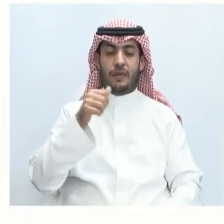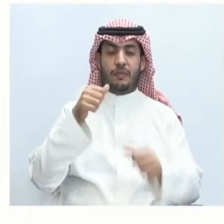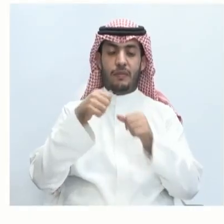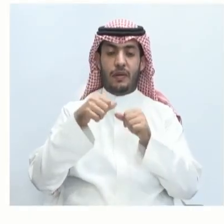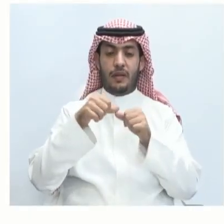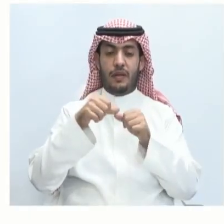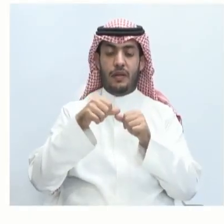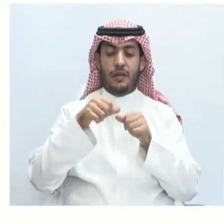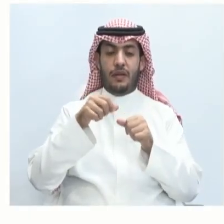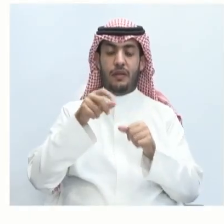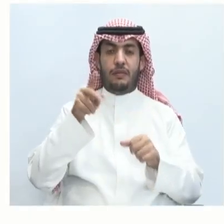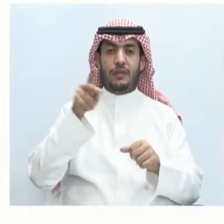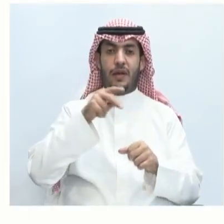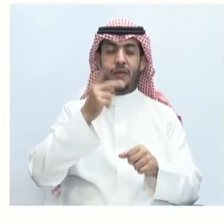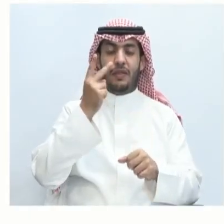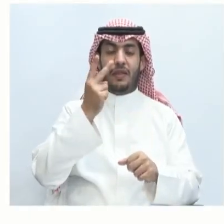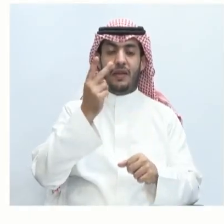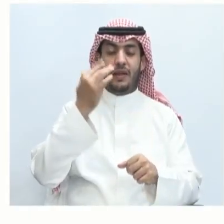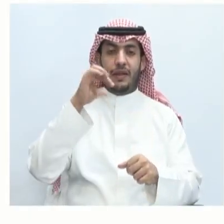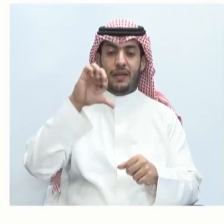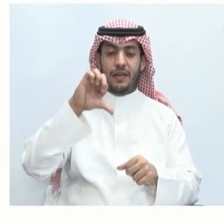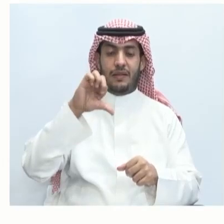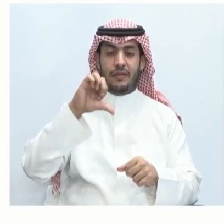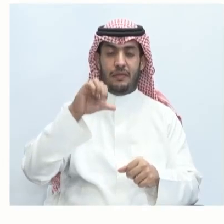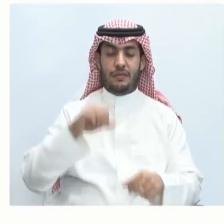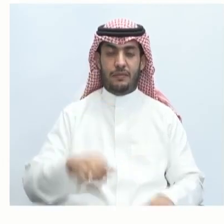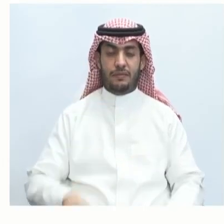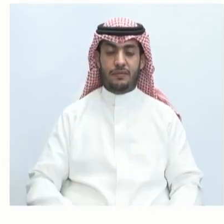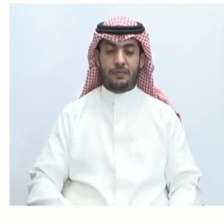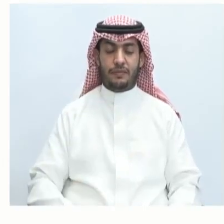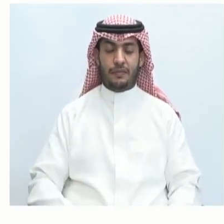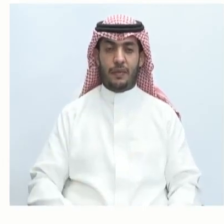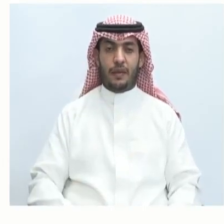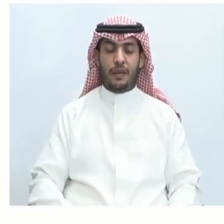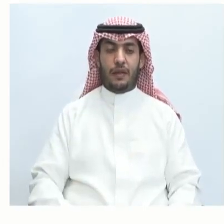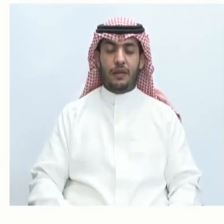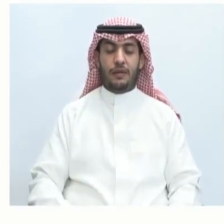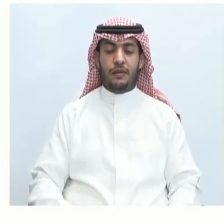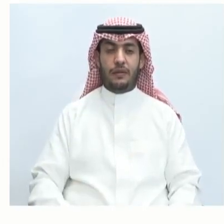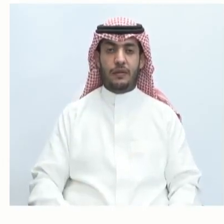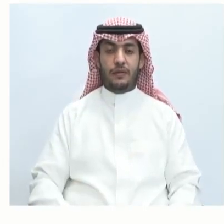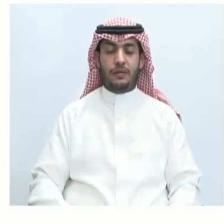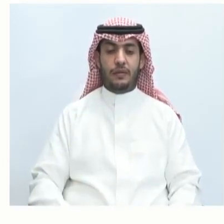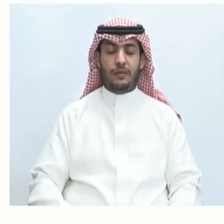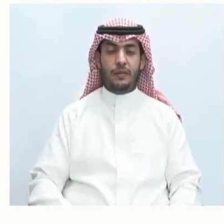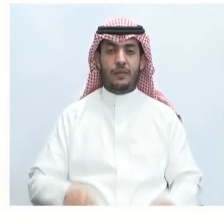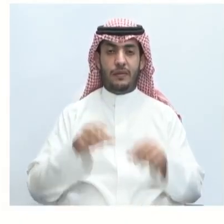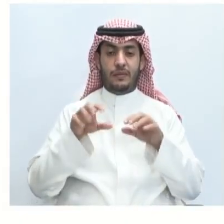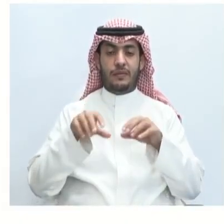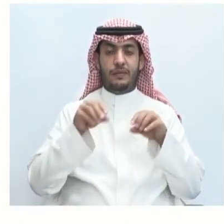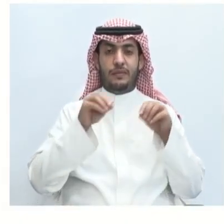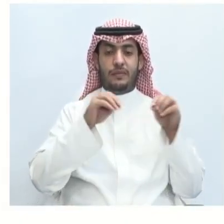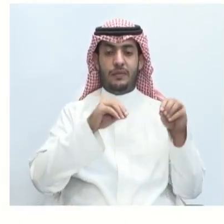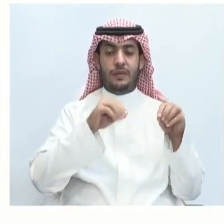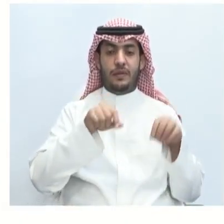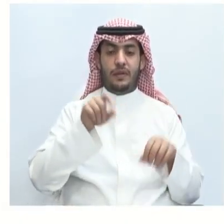اذا نستطيع ان نقول ناتج خمسه على تسعه مطروح منها ثلاثه على تسعه يساوي اثنان على تسعه وبهذا نكون